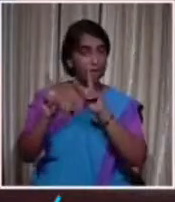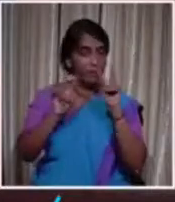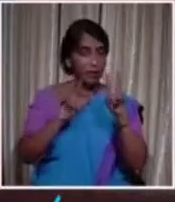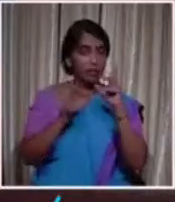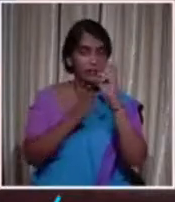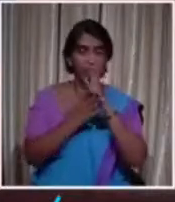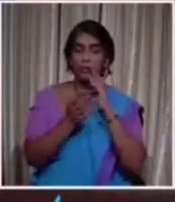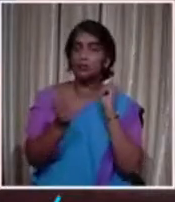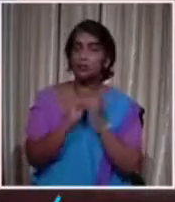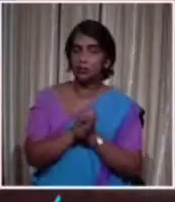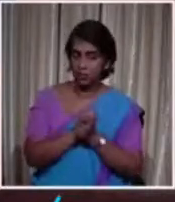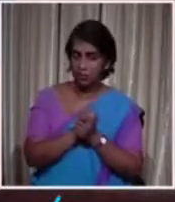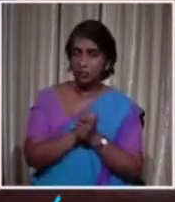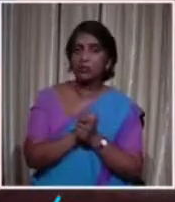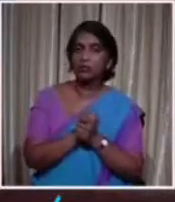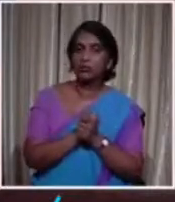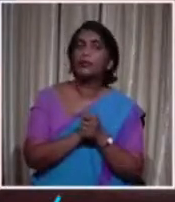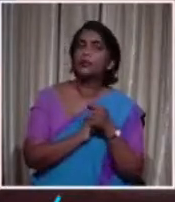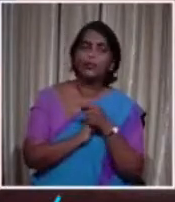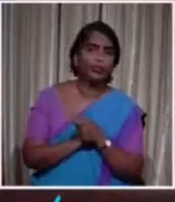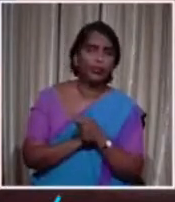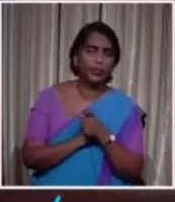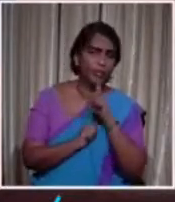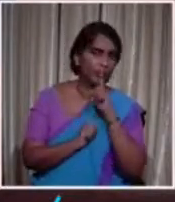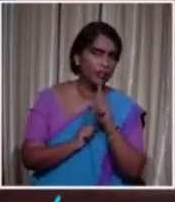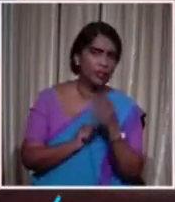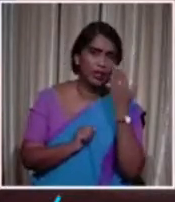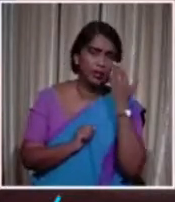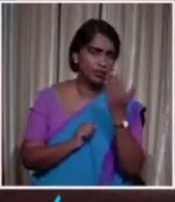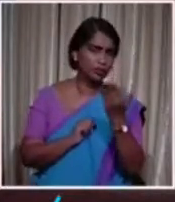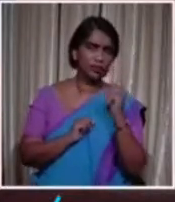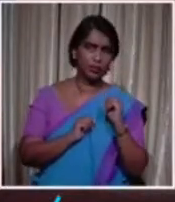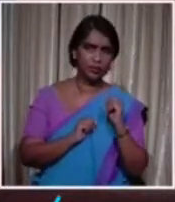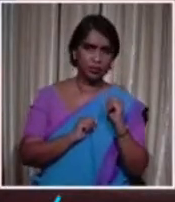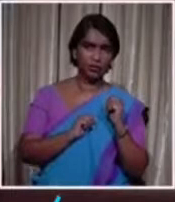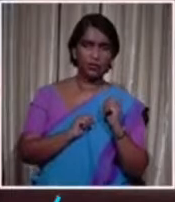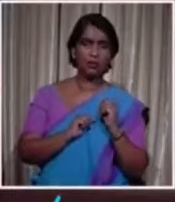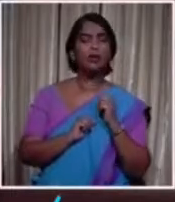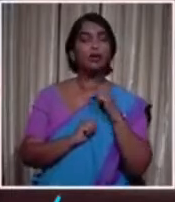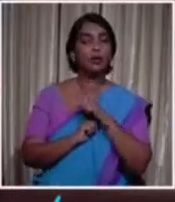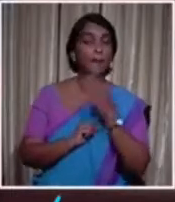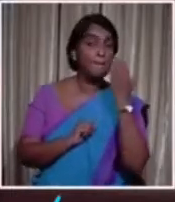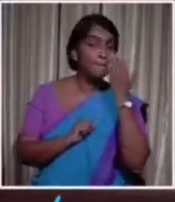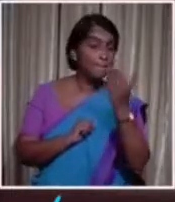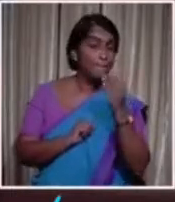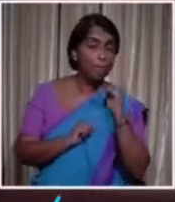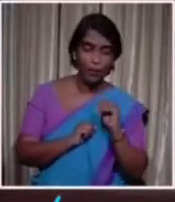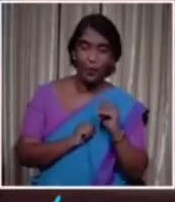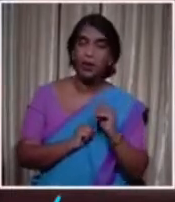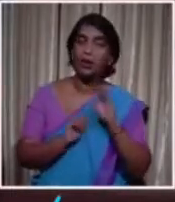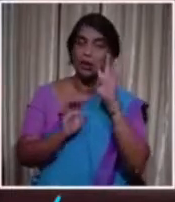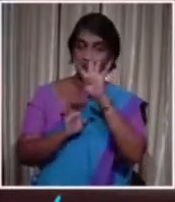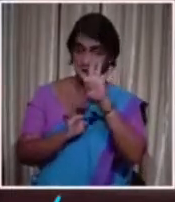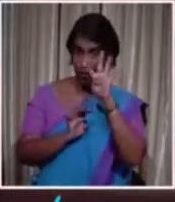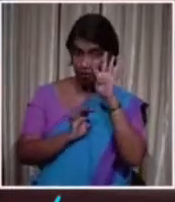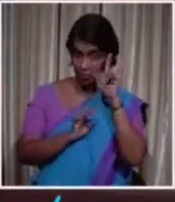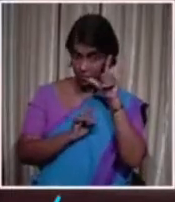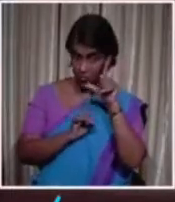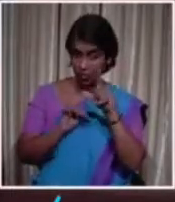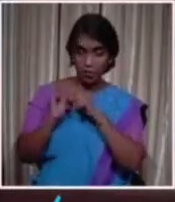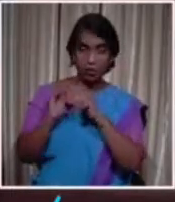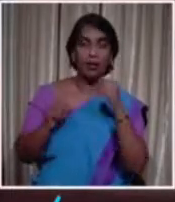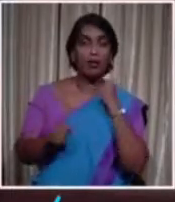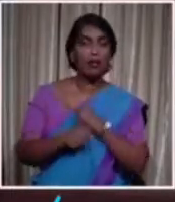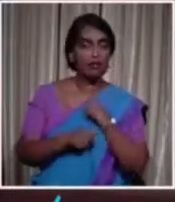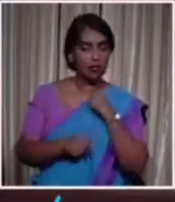संशोधने लेकिन मुकदमे अब पेन मेके पेन मुकद हतल सटे इंदला